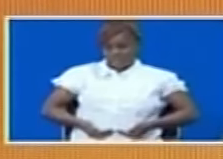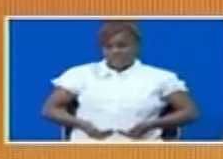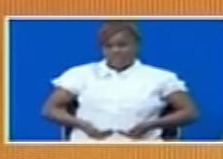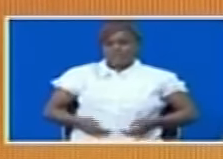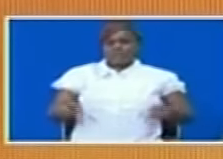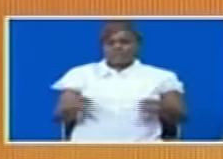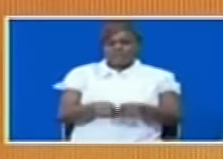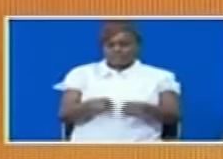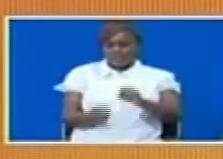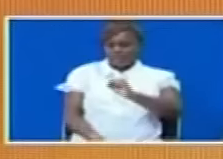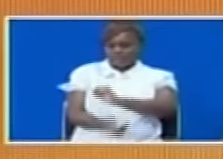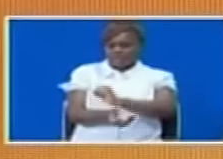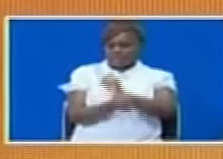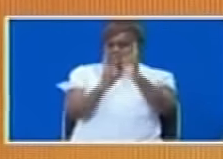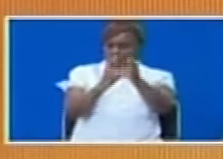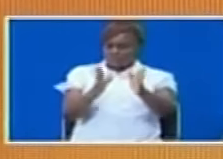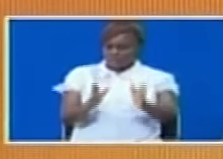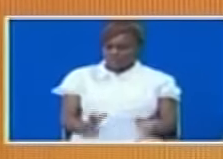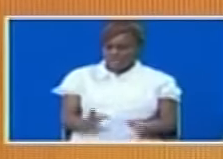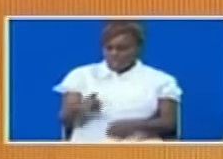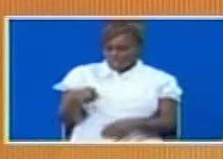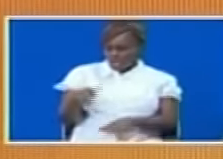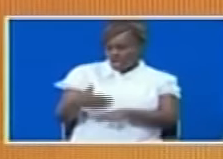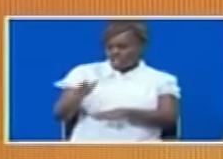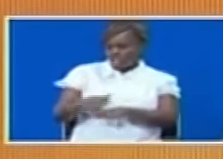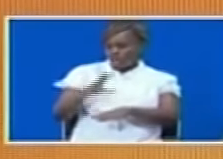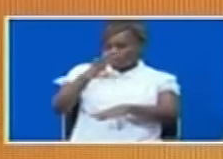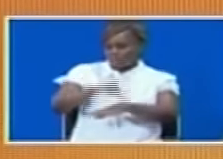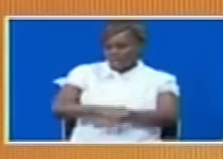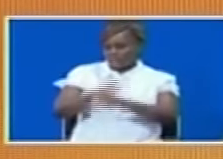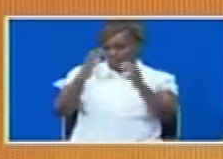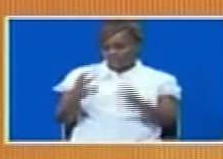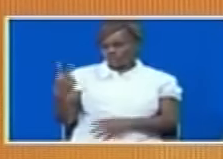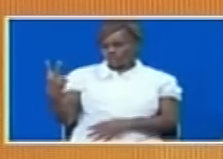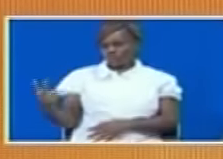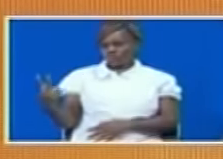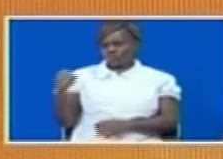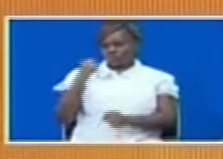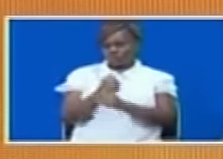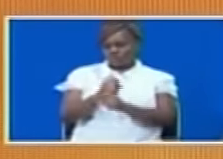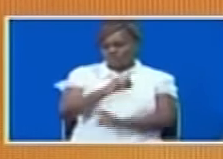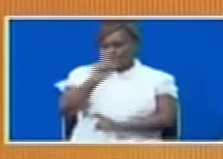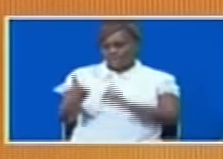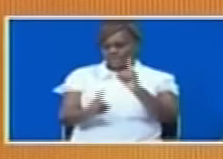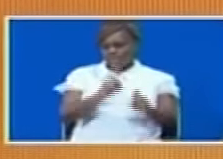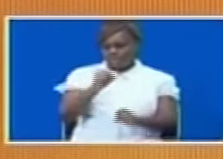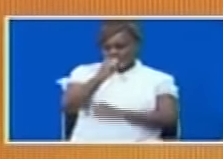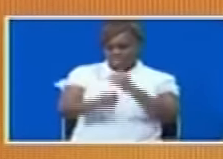kama anavyoarifu Elvis Kusgei, waliopata hasara kuu zaidi ni wawili wanaofanya mtihani wa KCSE mwaka